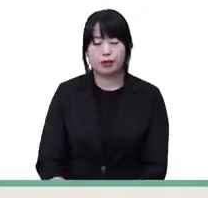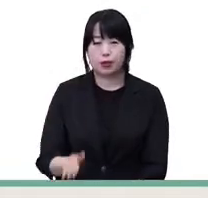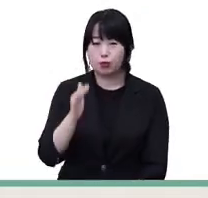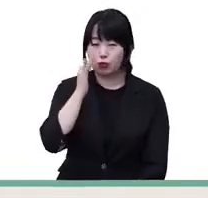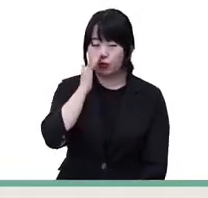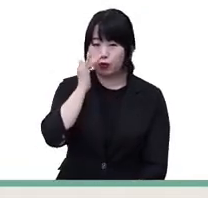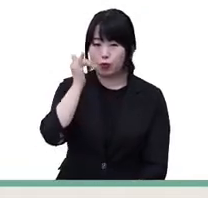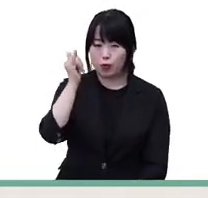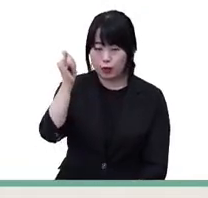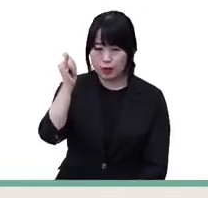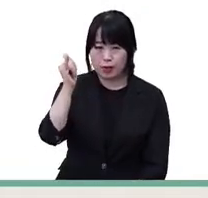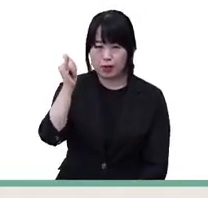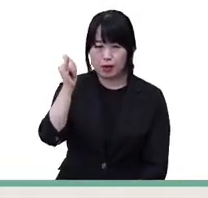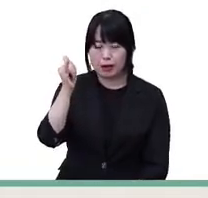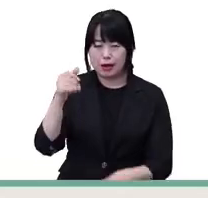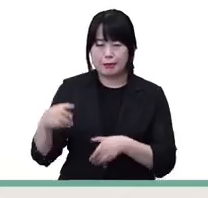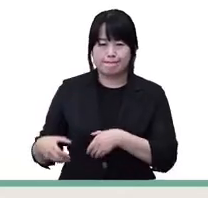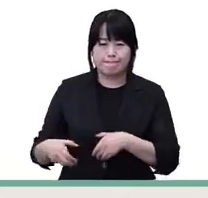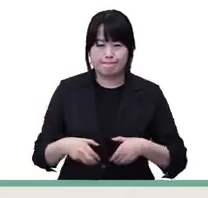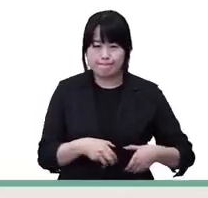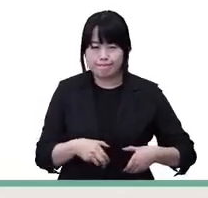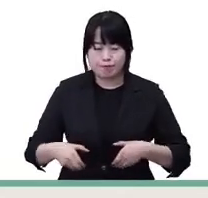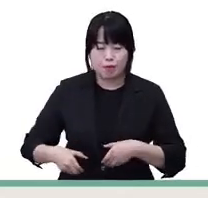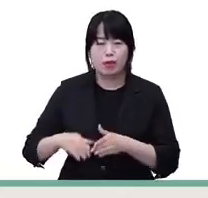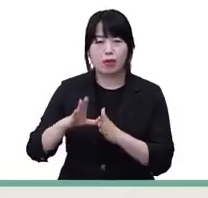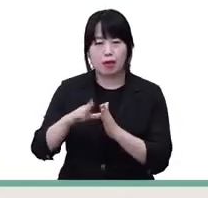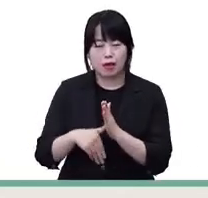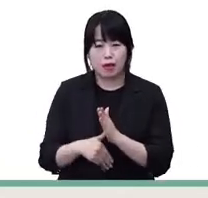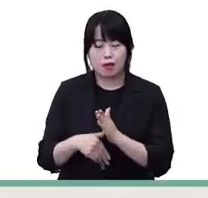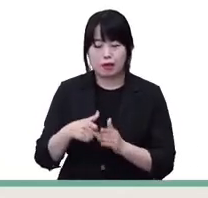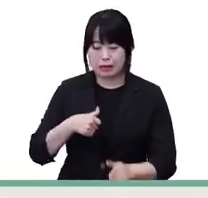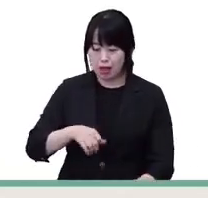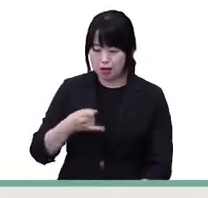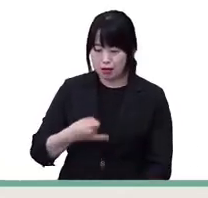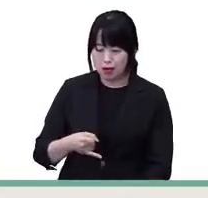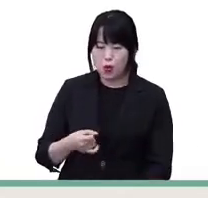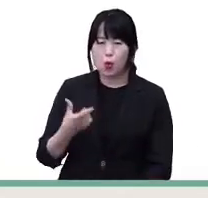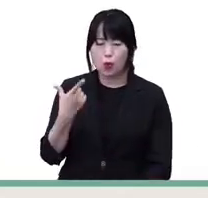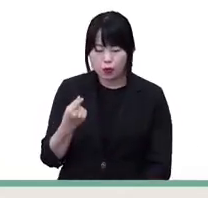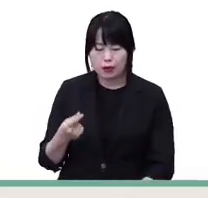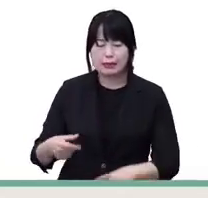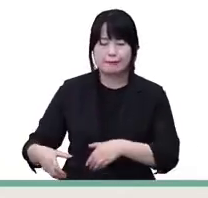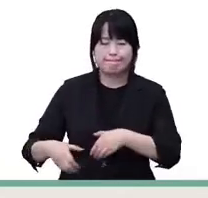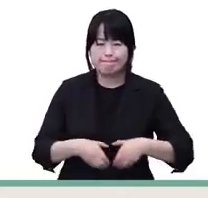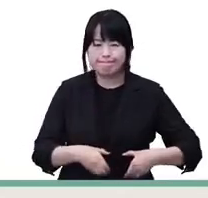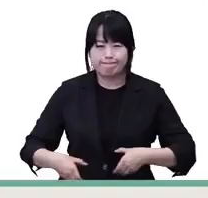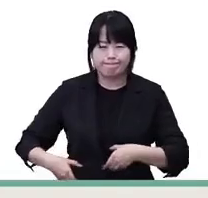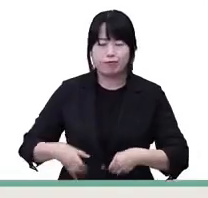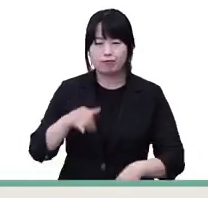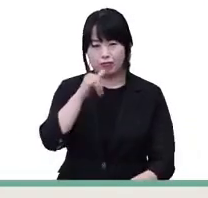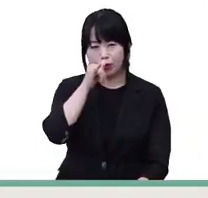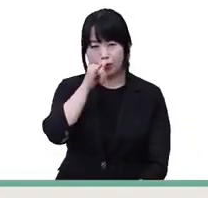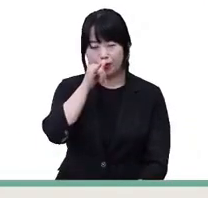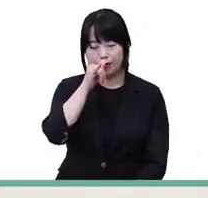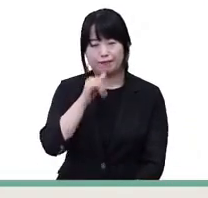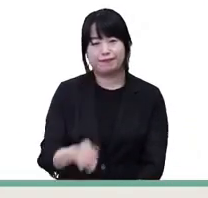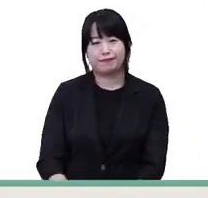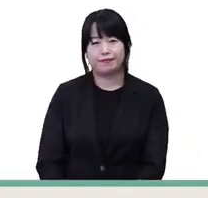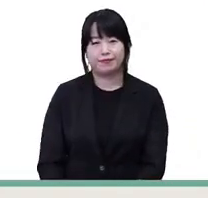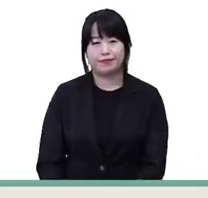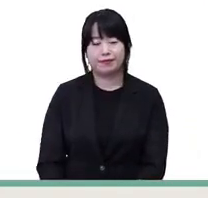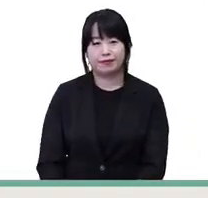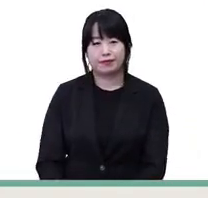부모님들이 흔들리는 순간에 자녀도 같이 흔들리게 되거든요. 그래서 저희에게 오는